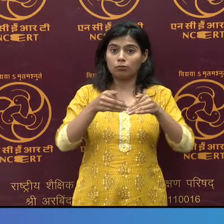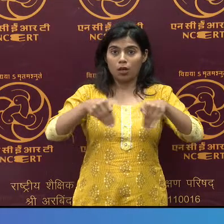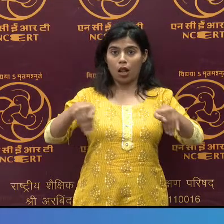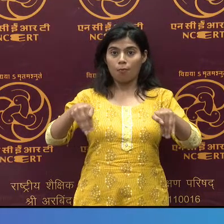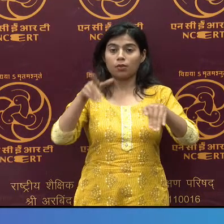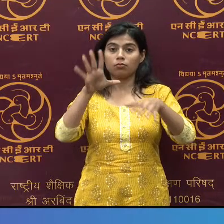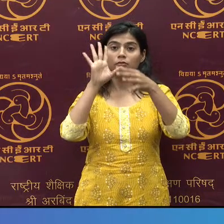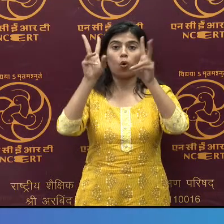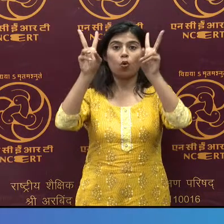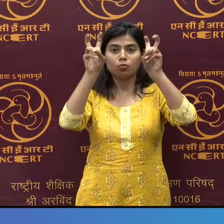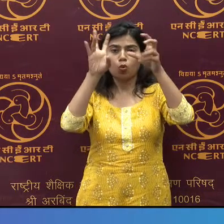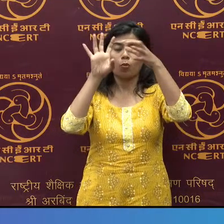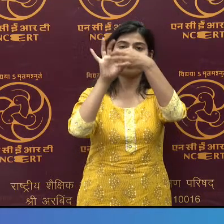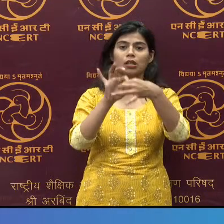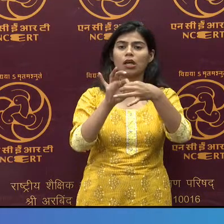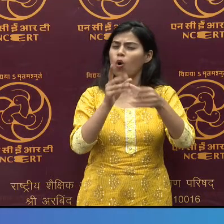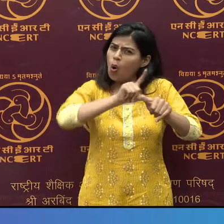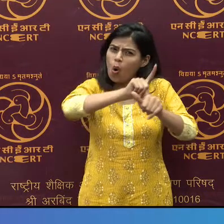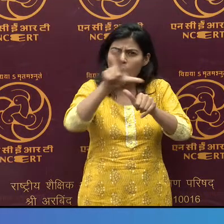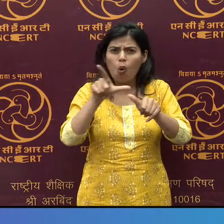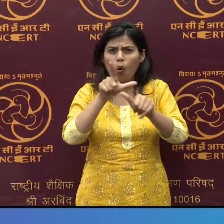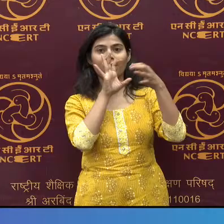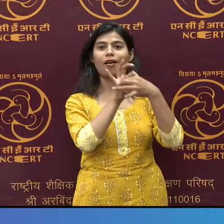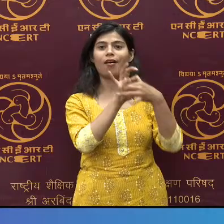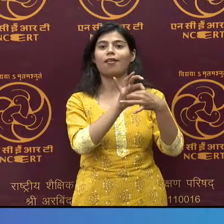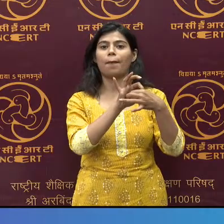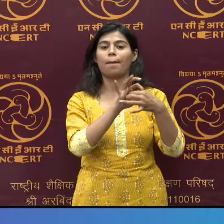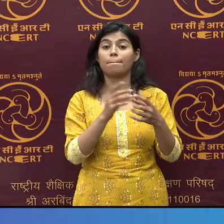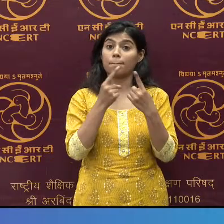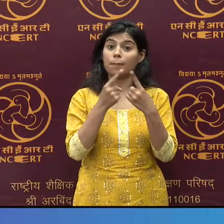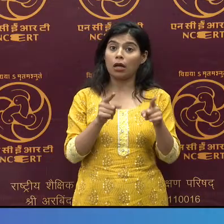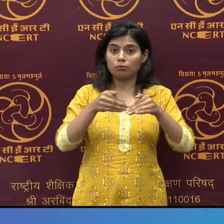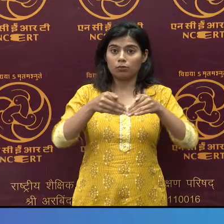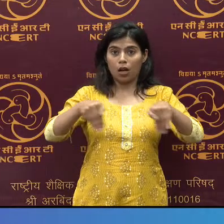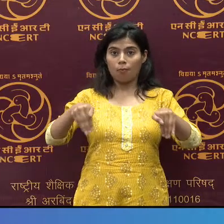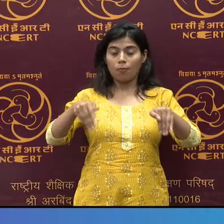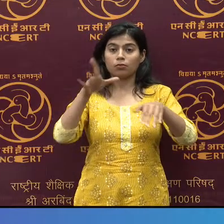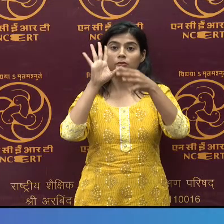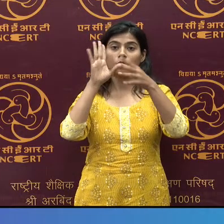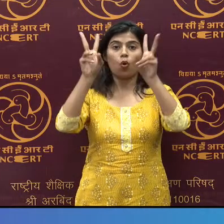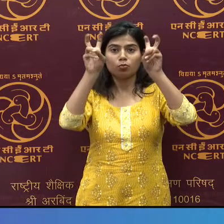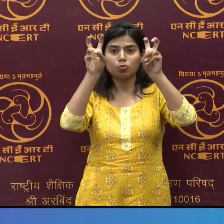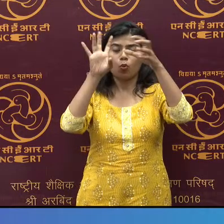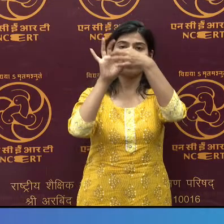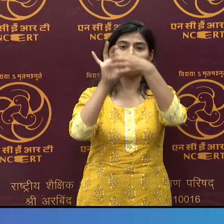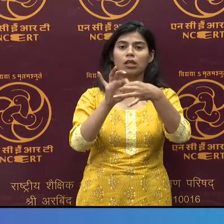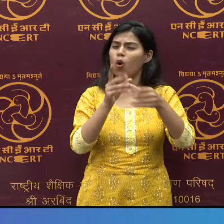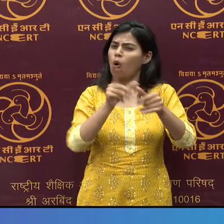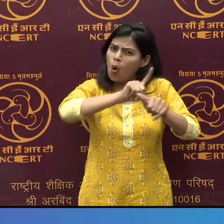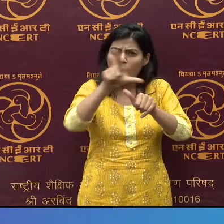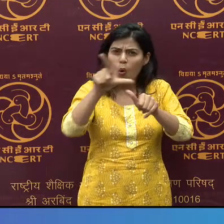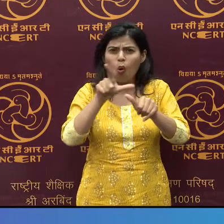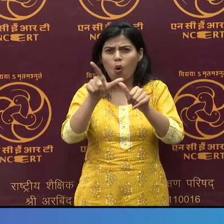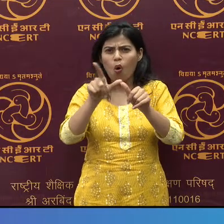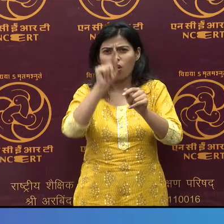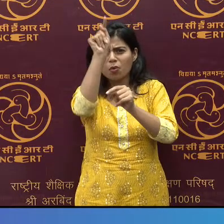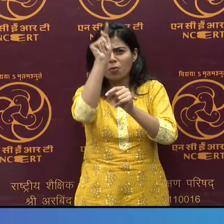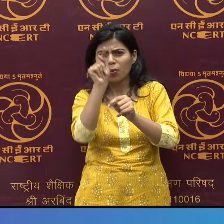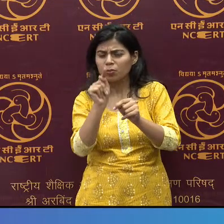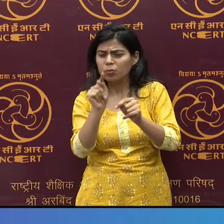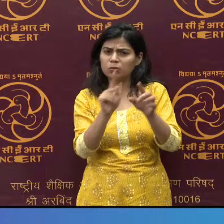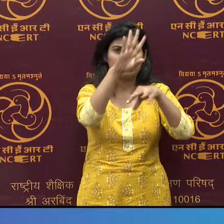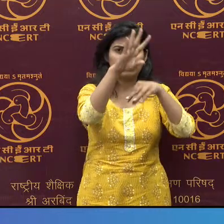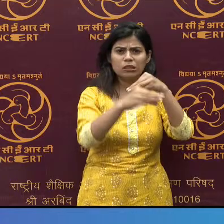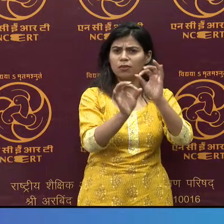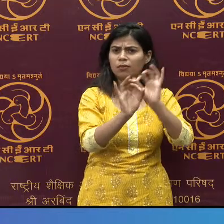theme. सब कुछ नहीं लिख सकते हैं हम उस आर्टिकल में. Self to the theme, सब कुछ नहीं लिख सकते हैं हम उस आर्टिकल में.